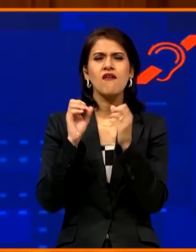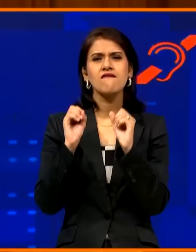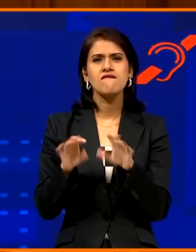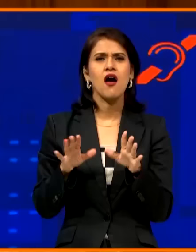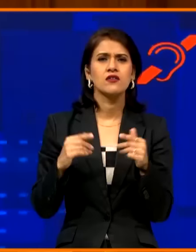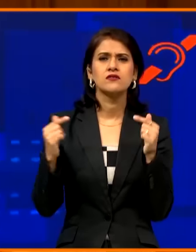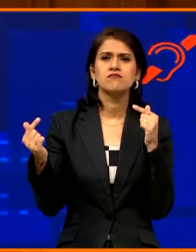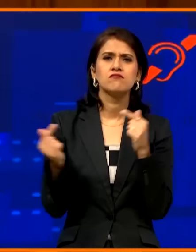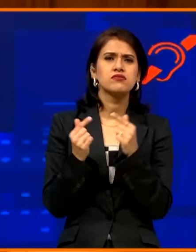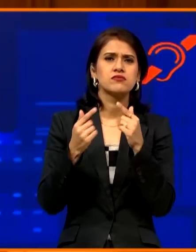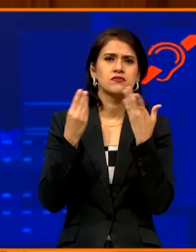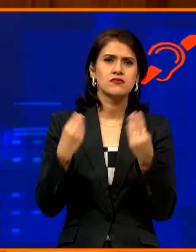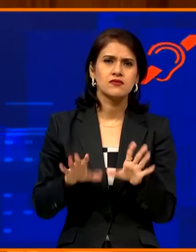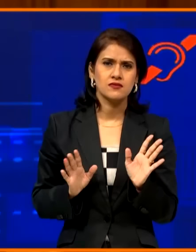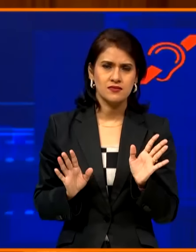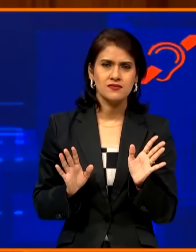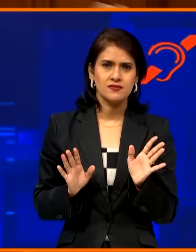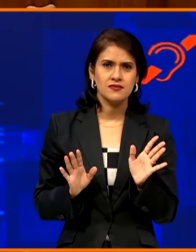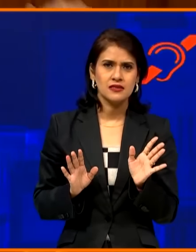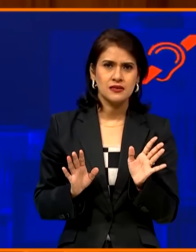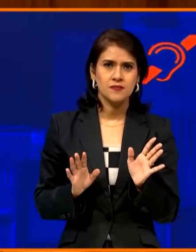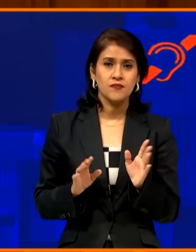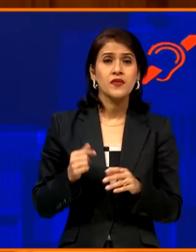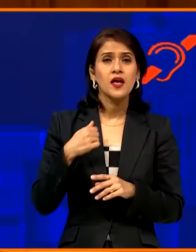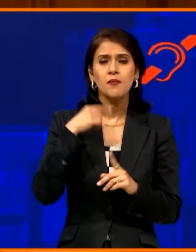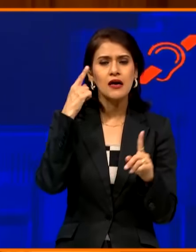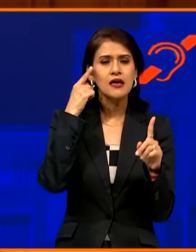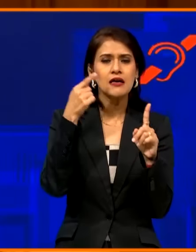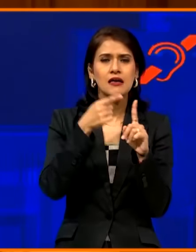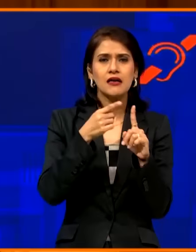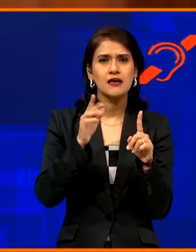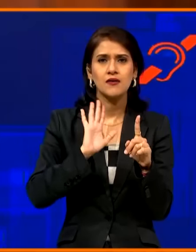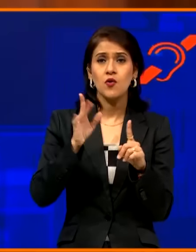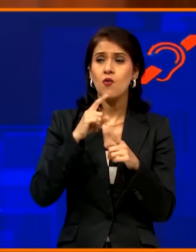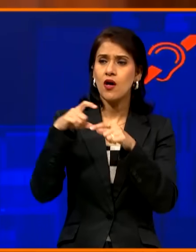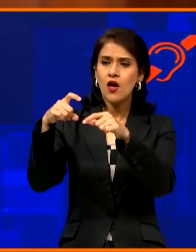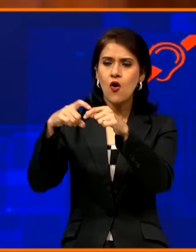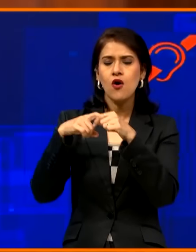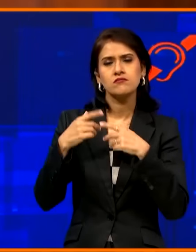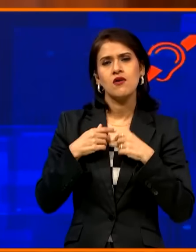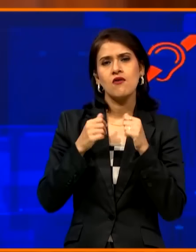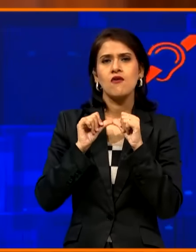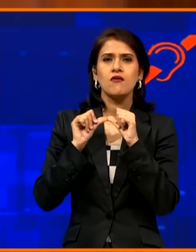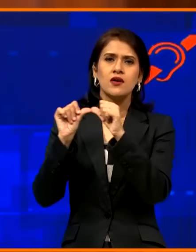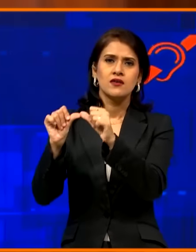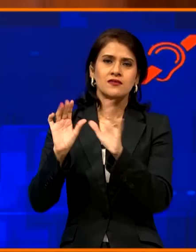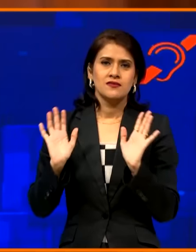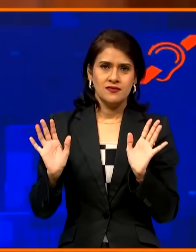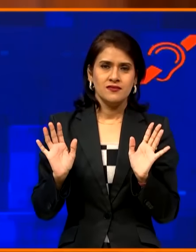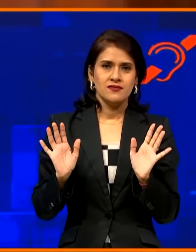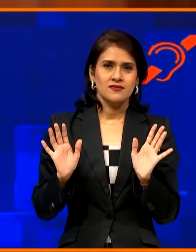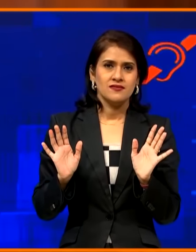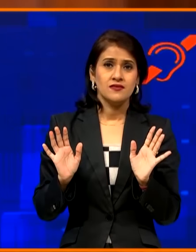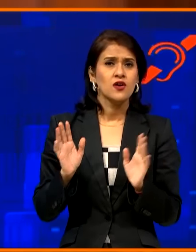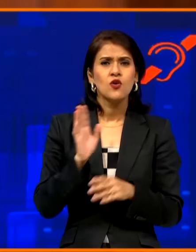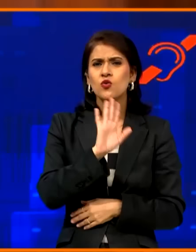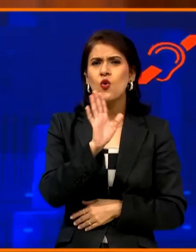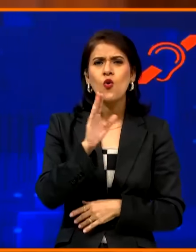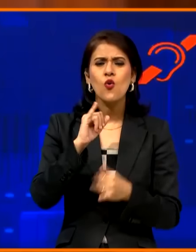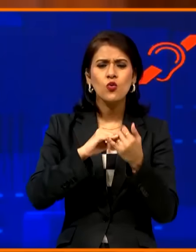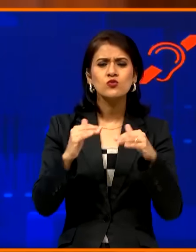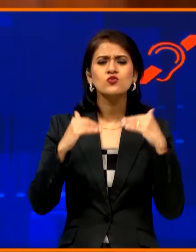तोड़ने वाली बात से थोड़ा बाहर हो जाएगी मेरा डोमेन नहीं है ये इन्होंने सवाल कर लिया मैंने इनका जवाब दे दिया ये तो सुप्रीम कोर्ट का फैसला था